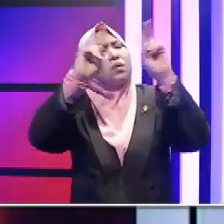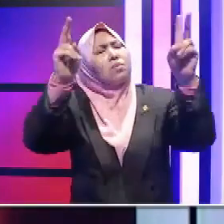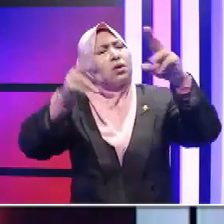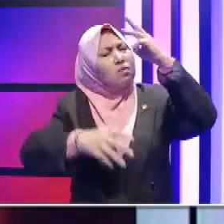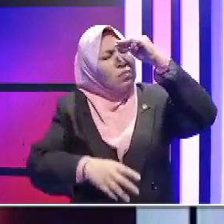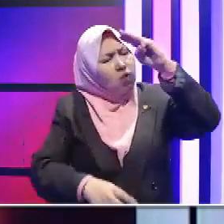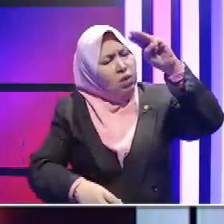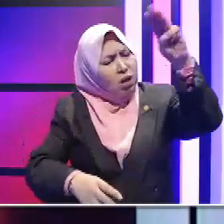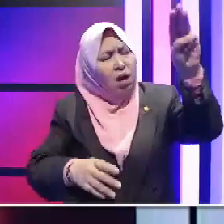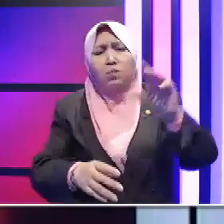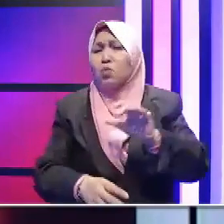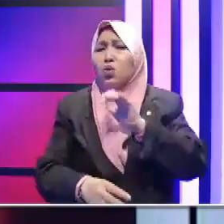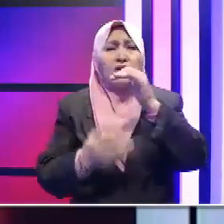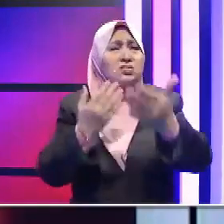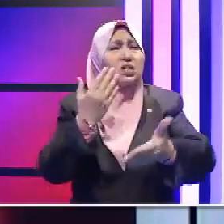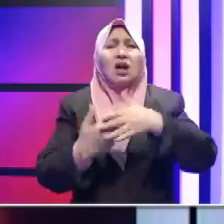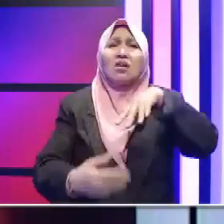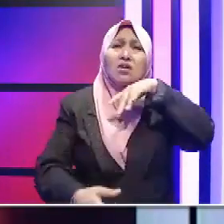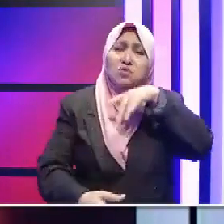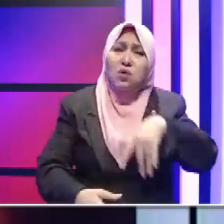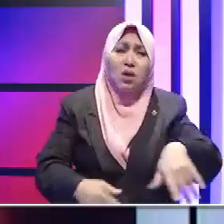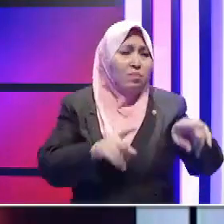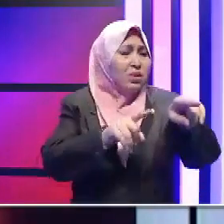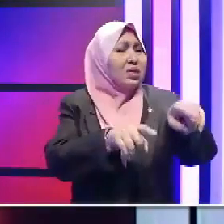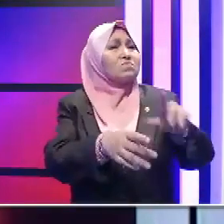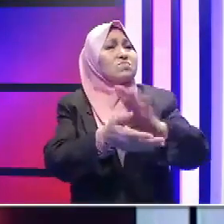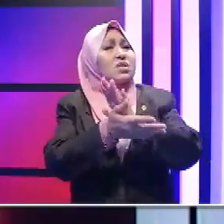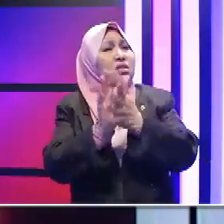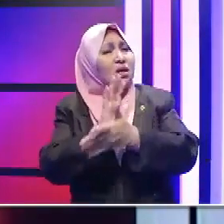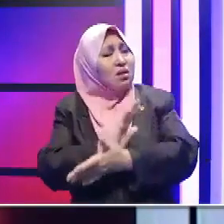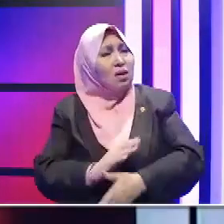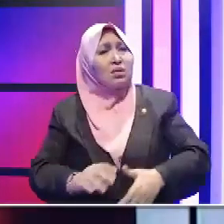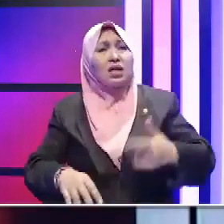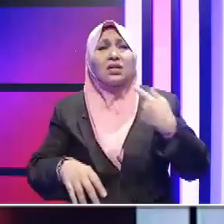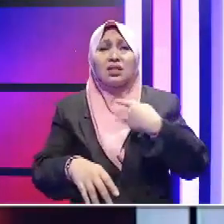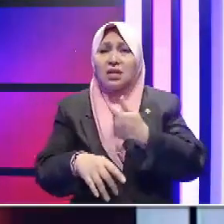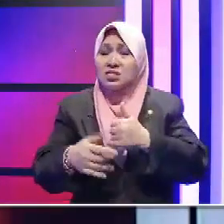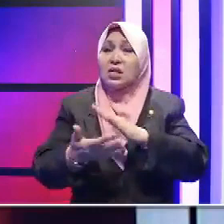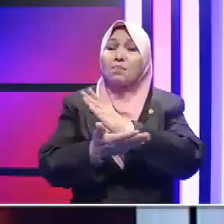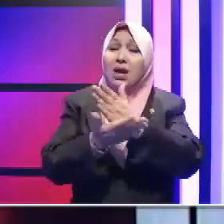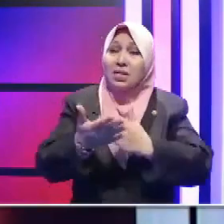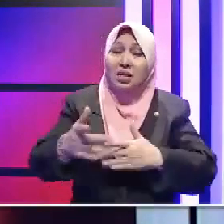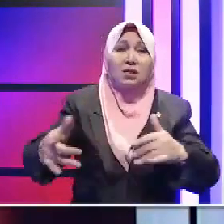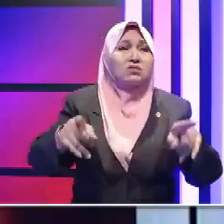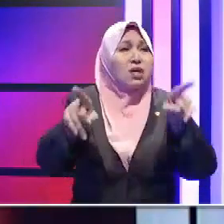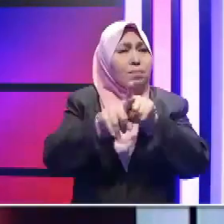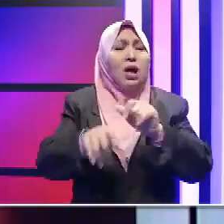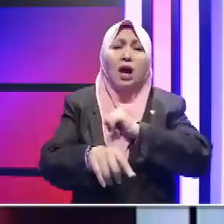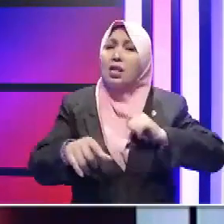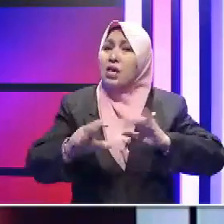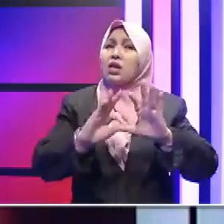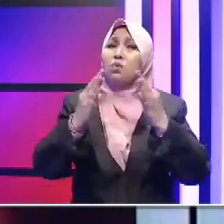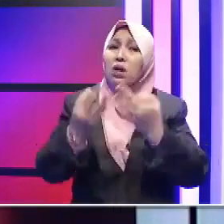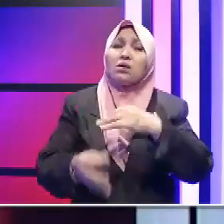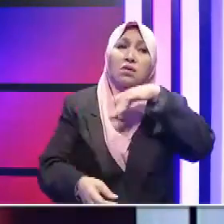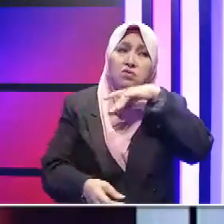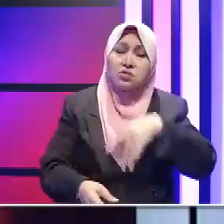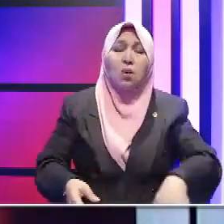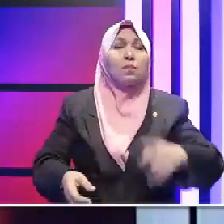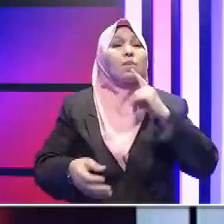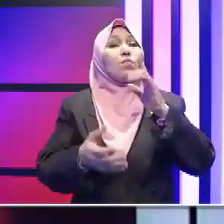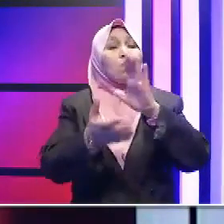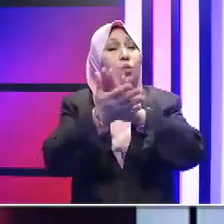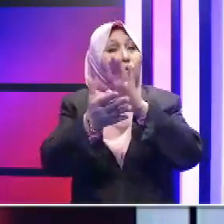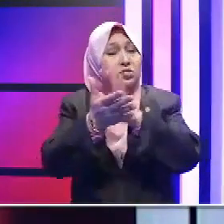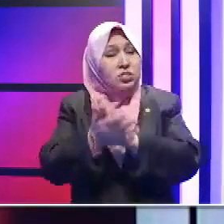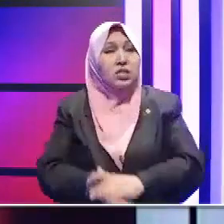kemuliaan bukan senang Rasulullah anggap dia sebagai memiliki cita-cita sebagai lebih mereka seakan-akan mereka itu adikku Allah Rafa memuji